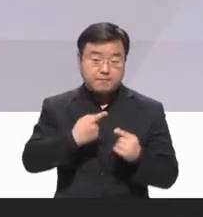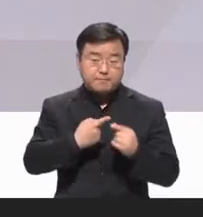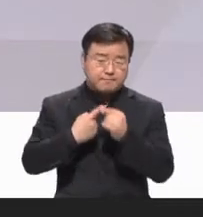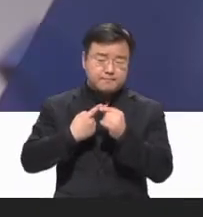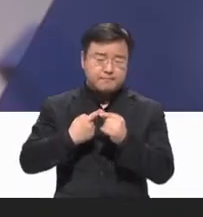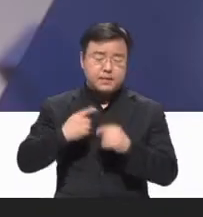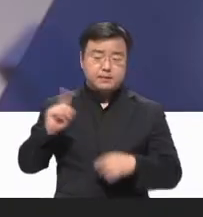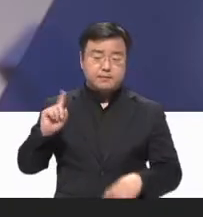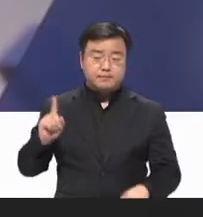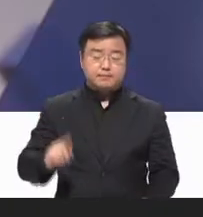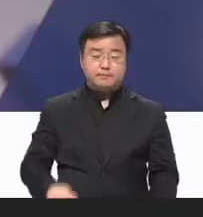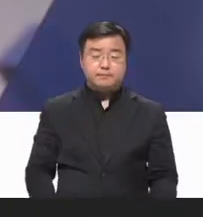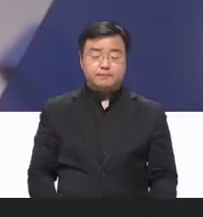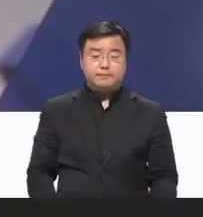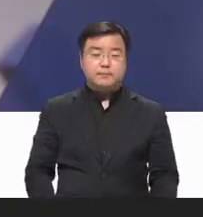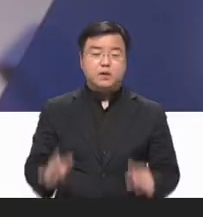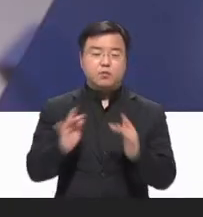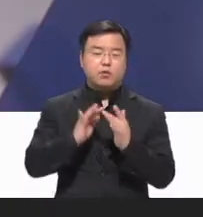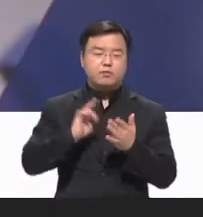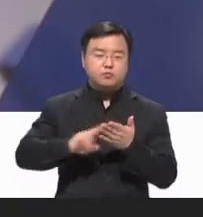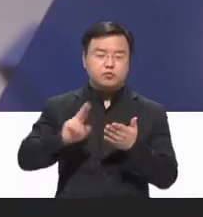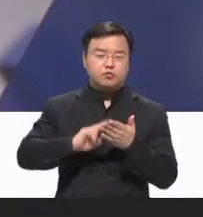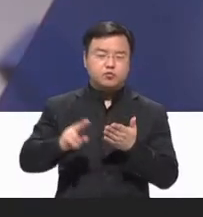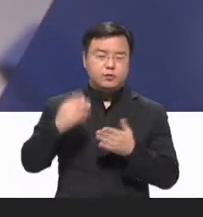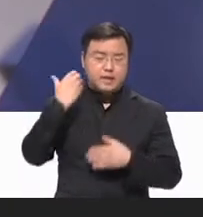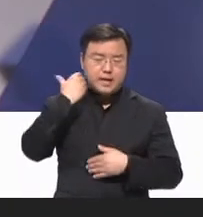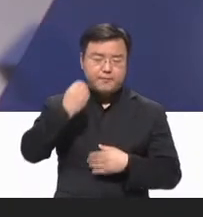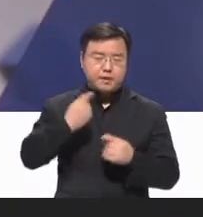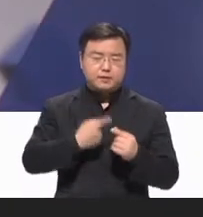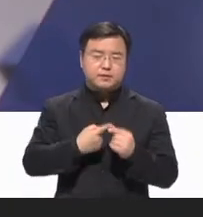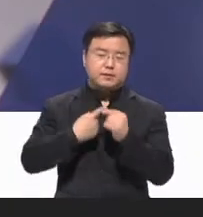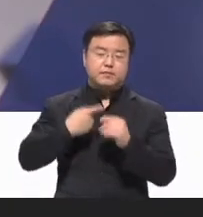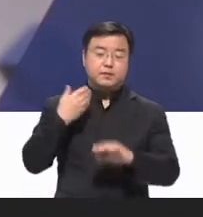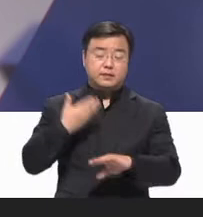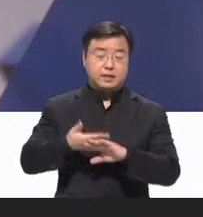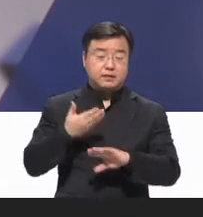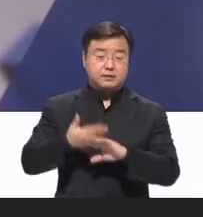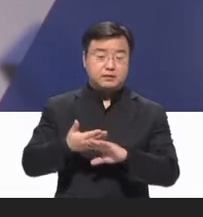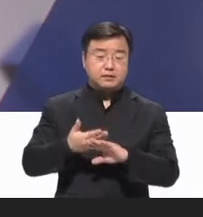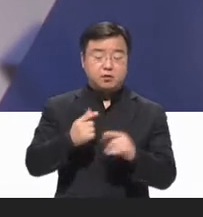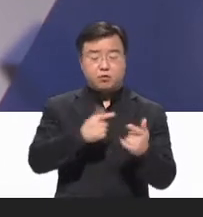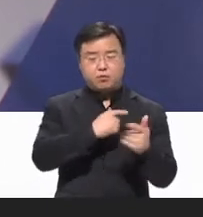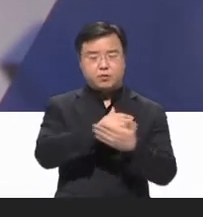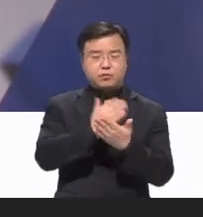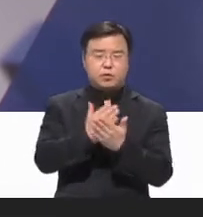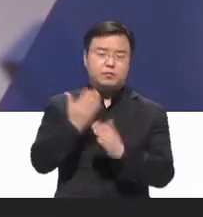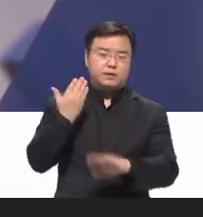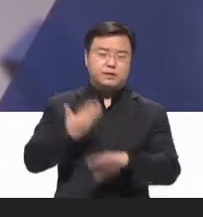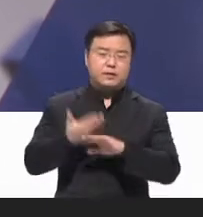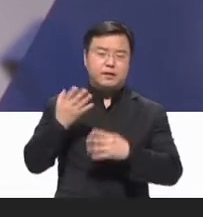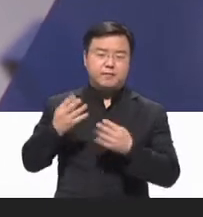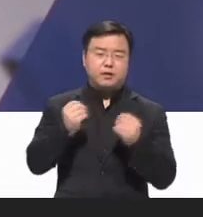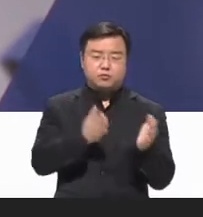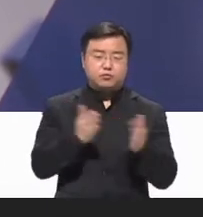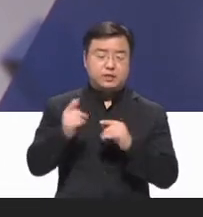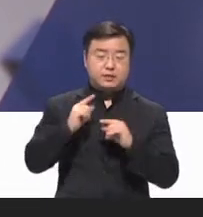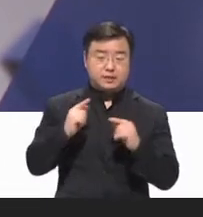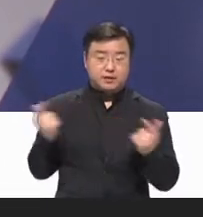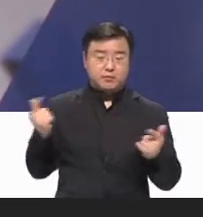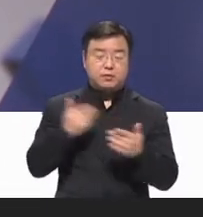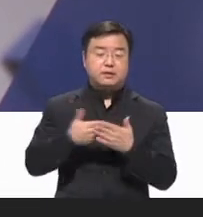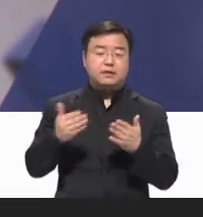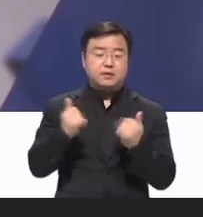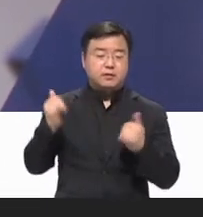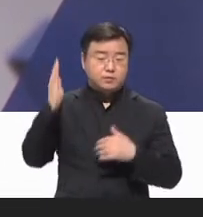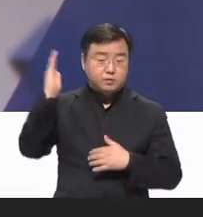보십니까 음 웹툰의 가장 큰 매력을 다른 매체와 다르게 많은 준비 단계를 거치지 않아도 작가가 들려주고